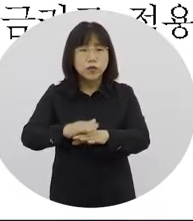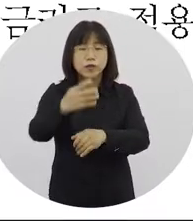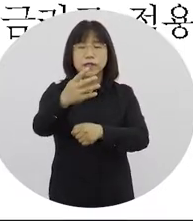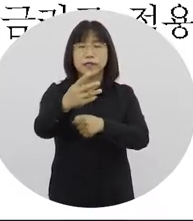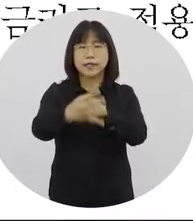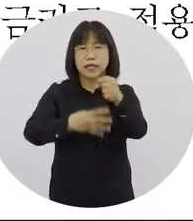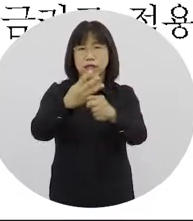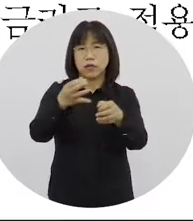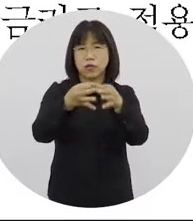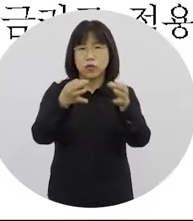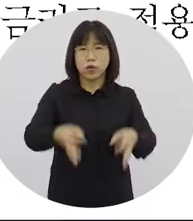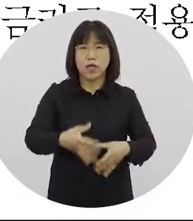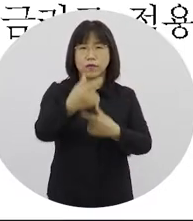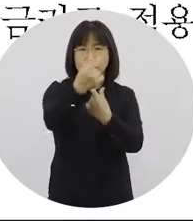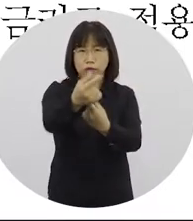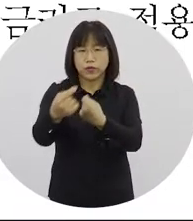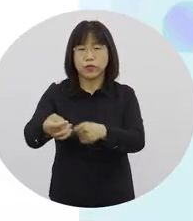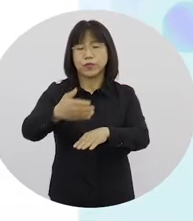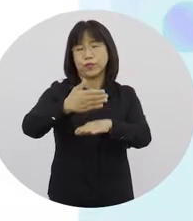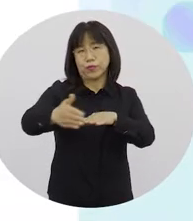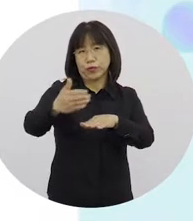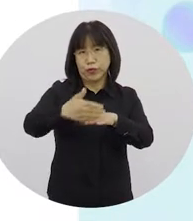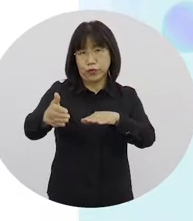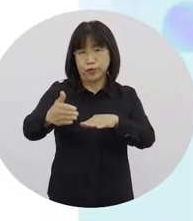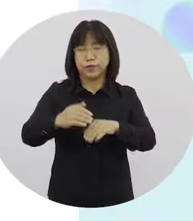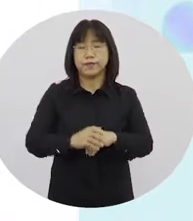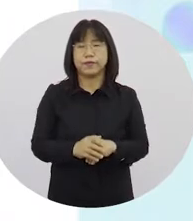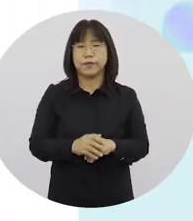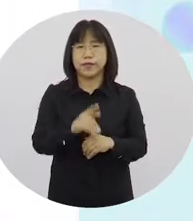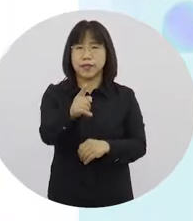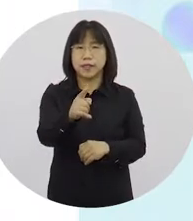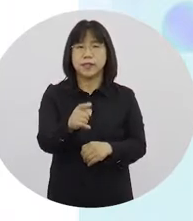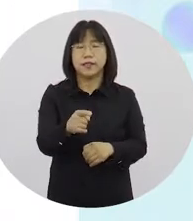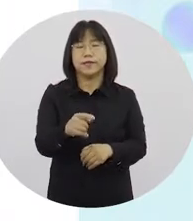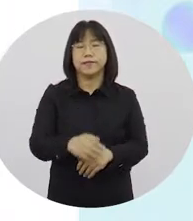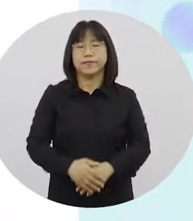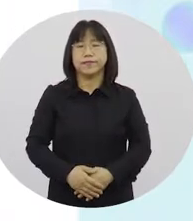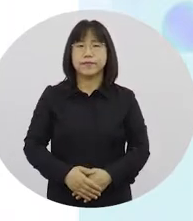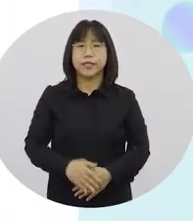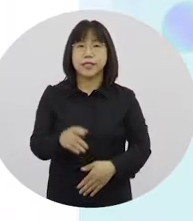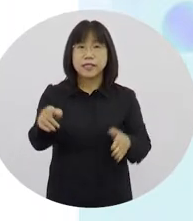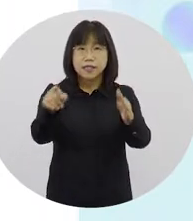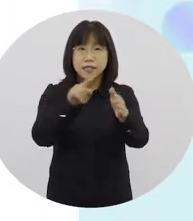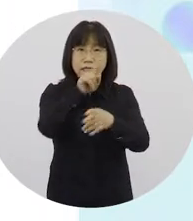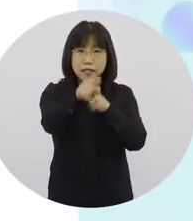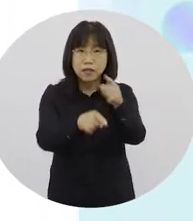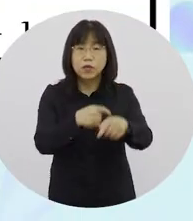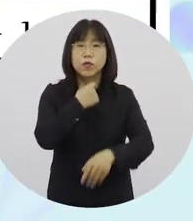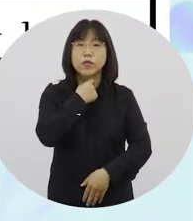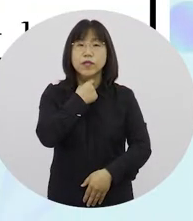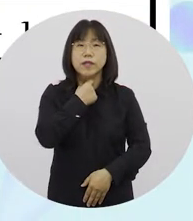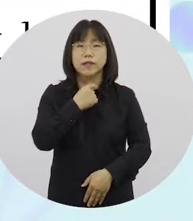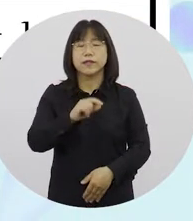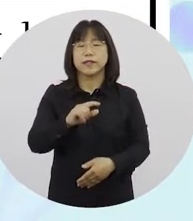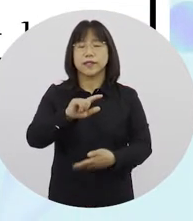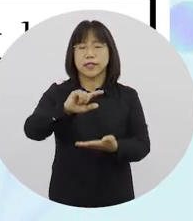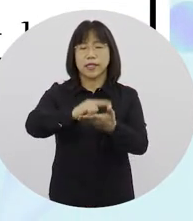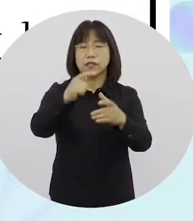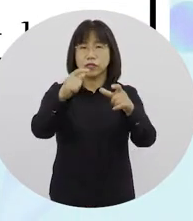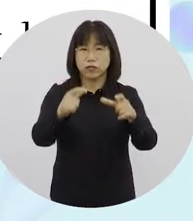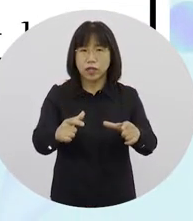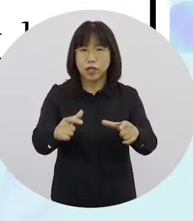1년간 이자 전액 지원 후 2년차부터는 변동은 위로 적용됩니다 신청을 희망하는 기업과